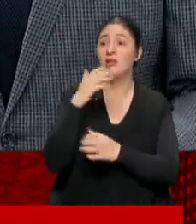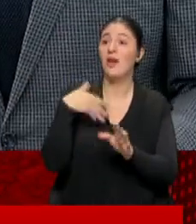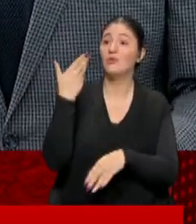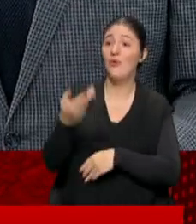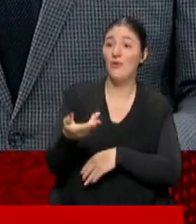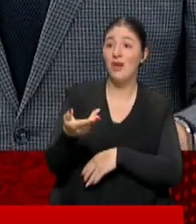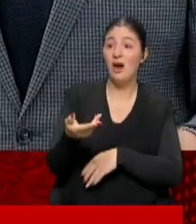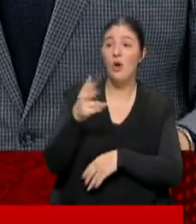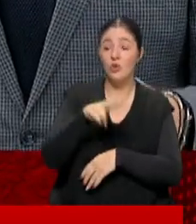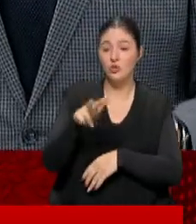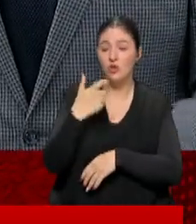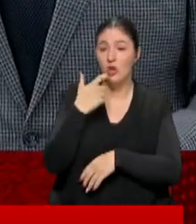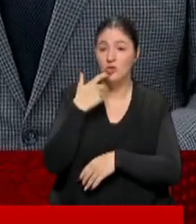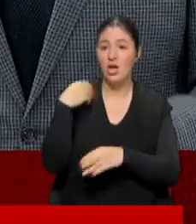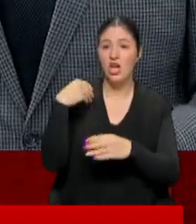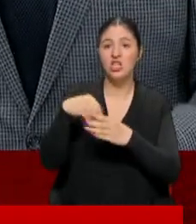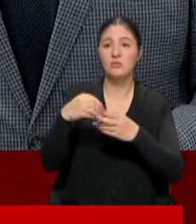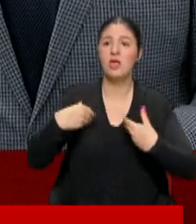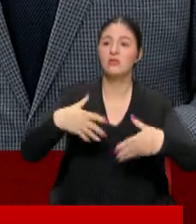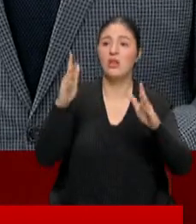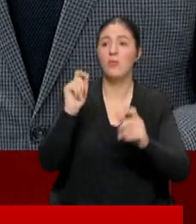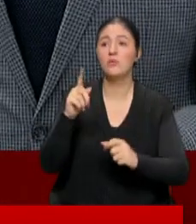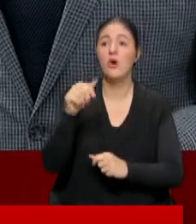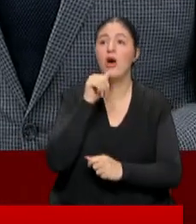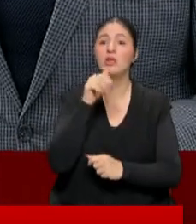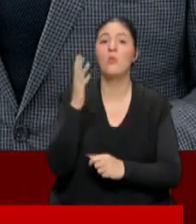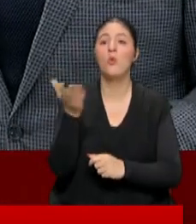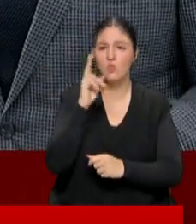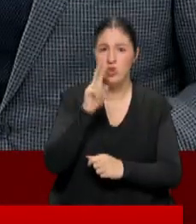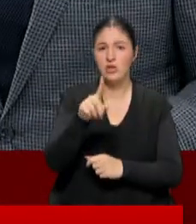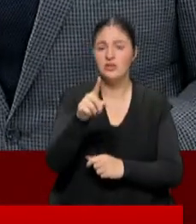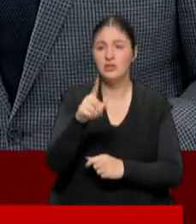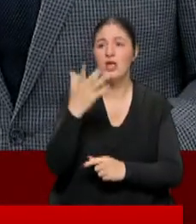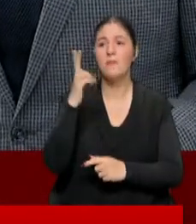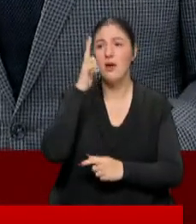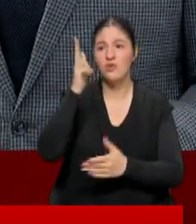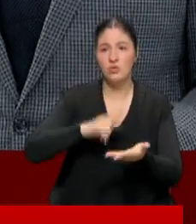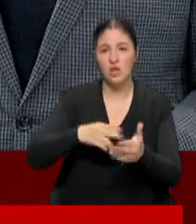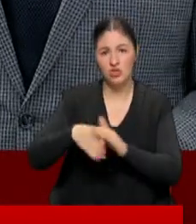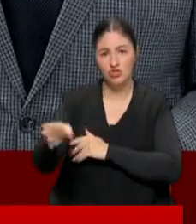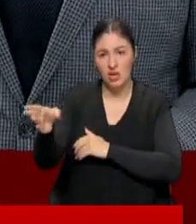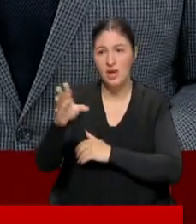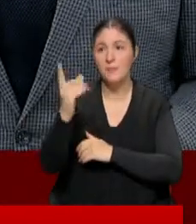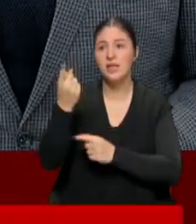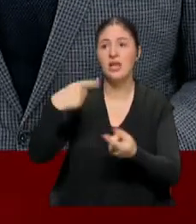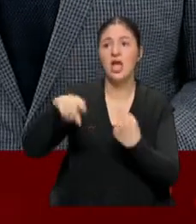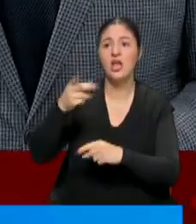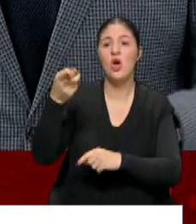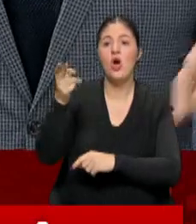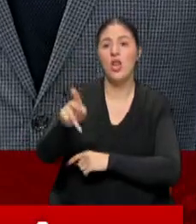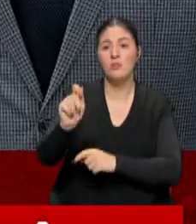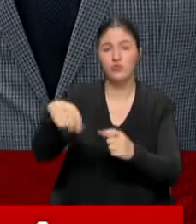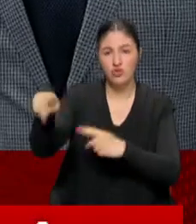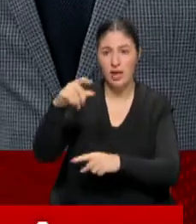sonra yani 33 yaşında aramıza salıyorsun bu adam bak göreceksin ya mafya üyesi olacak birilerini cinayet